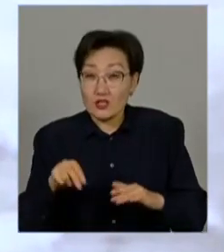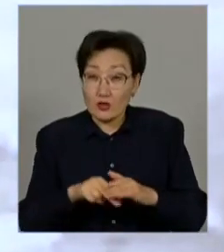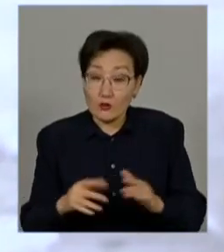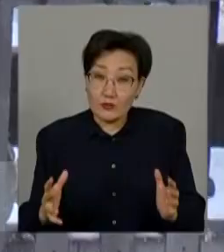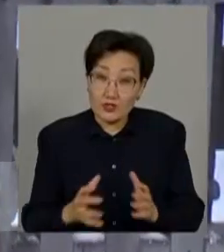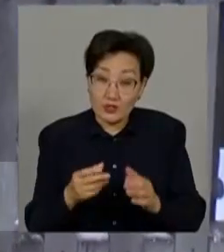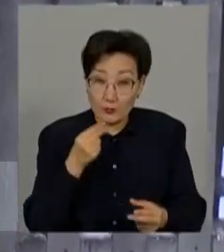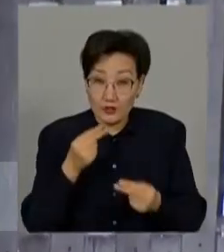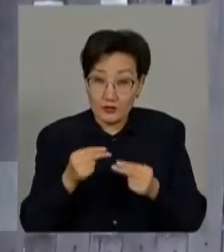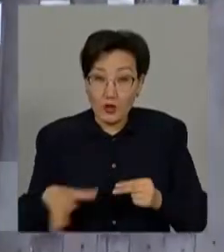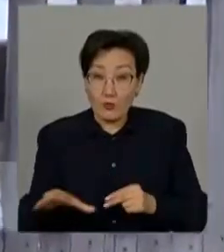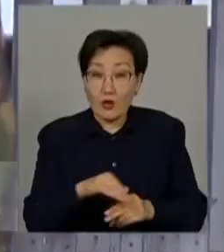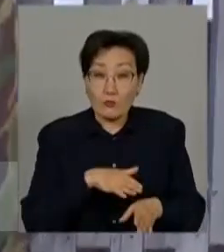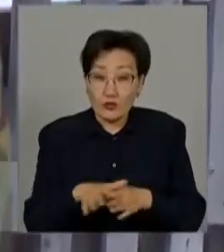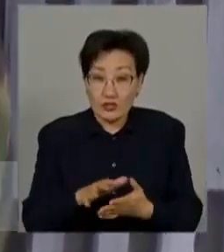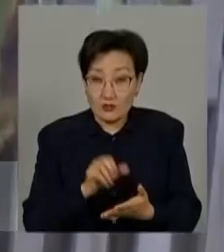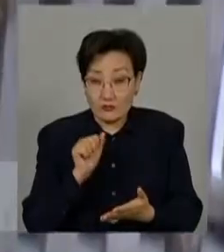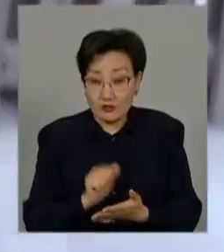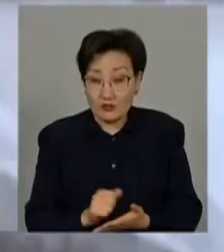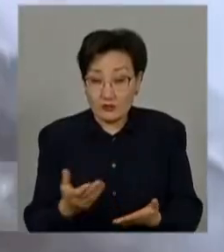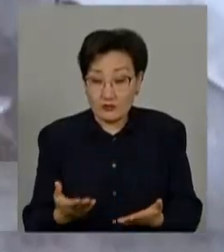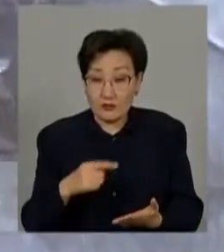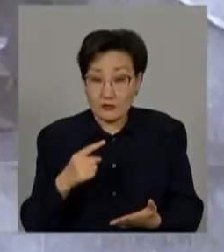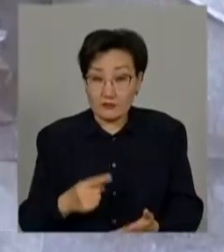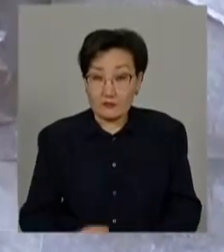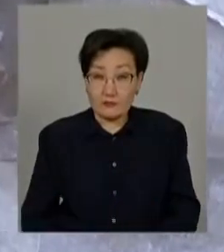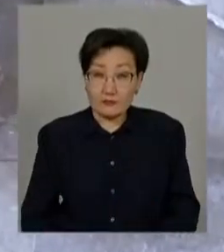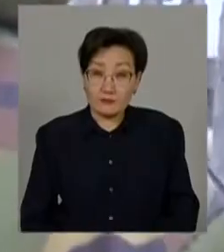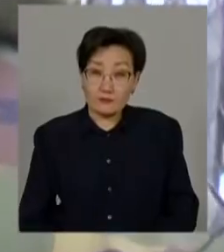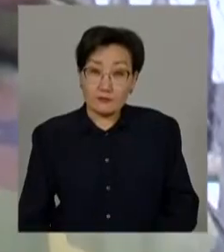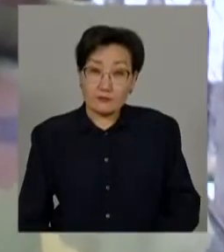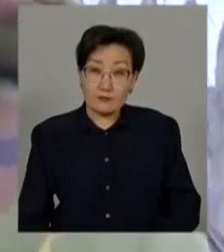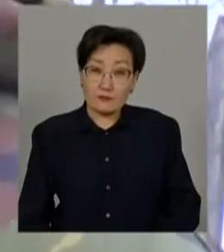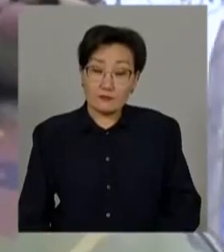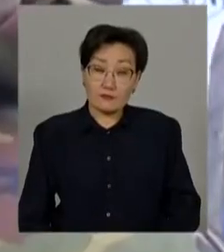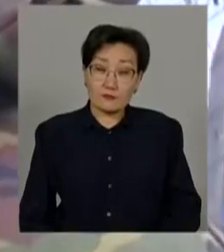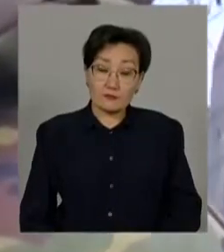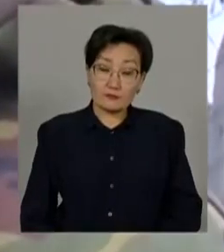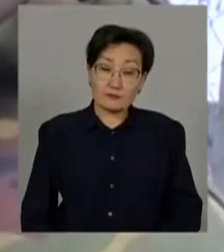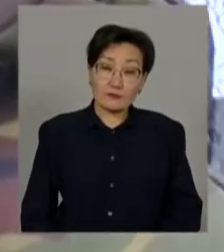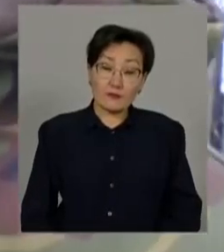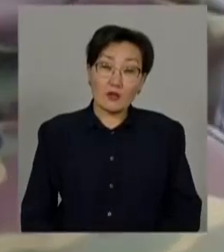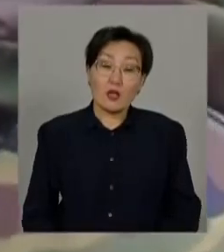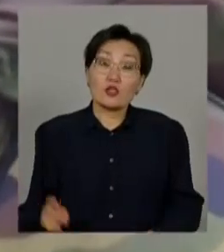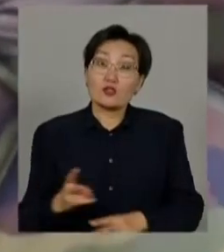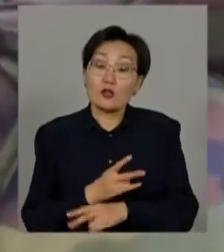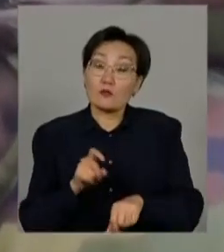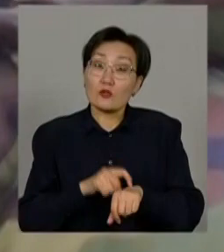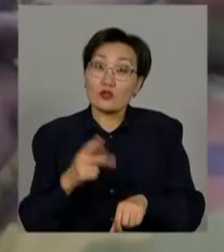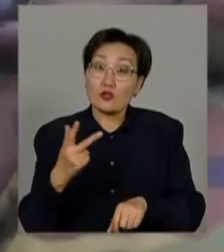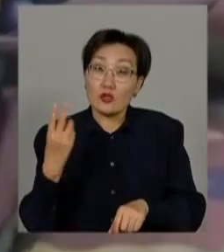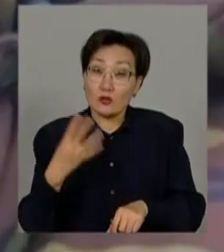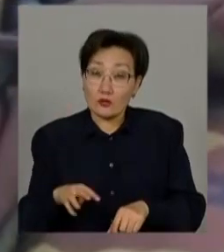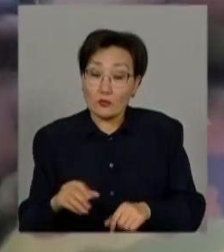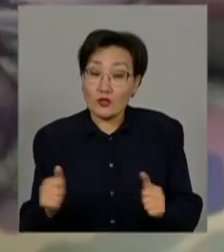сақталған. Азық түліктің бәрі суға кетіп жарамсыз болып қалғанын айтады. Это было где-то в 3:40. Түнгі 3:40 кезінде